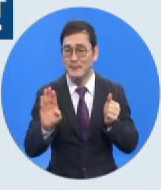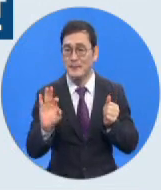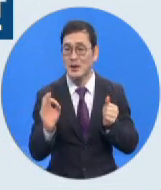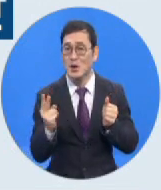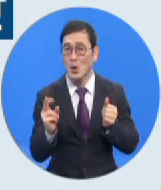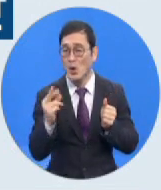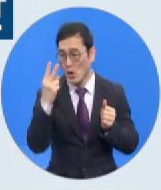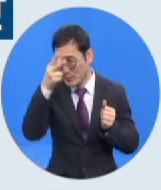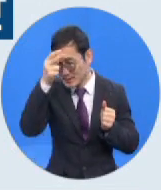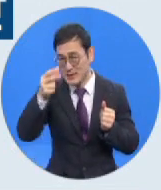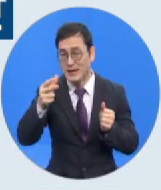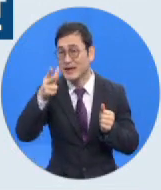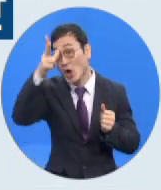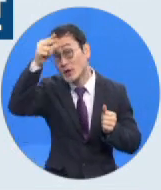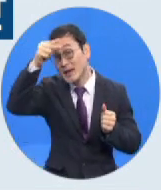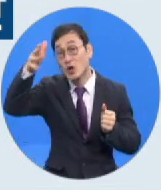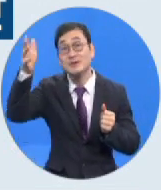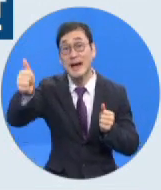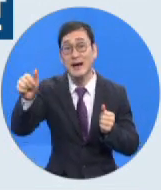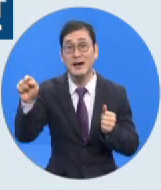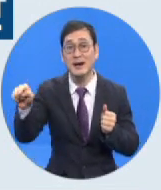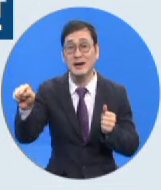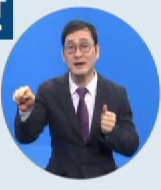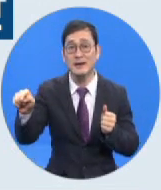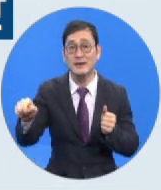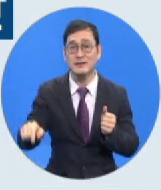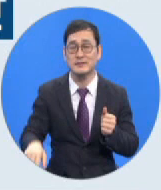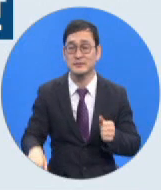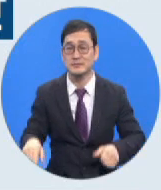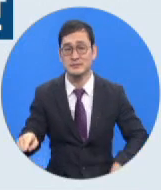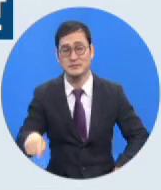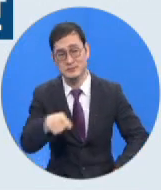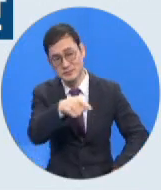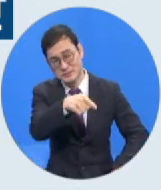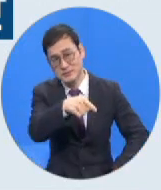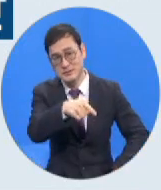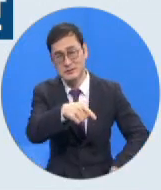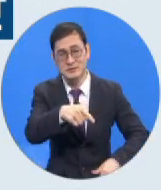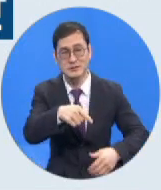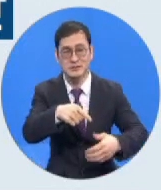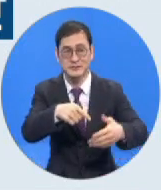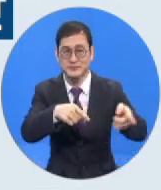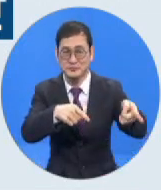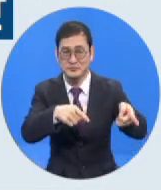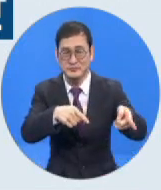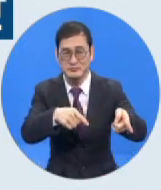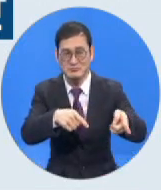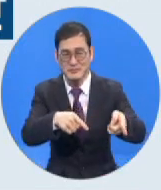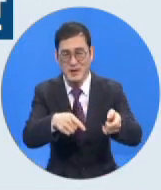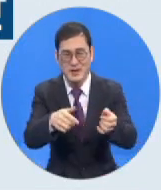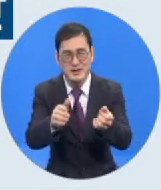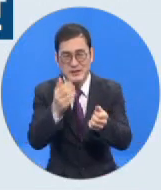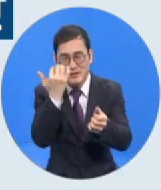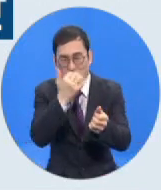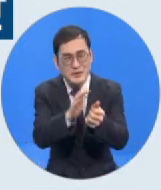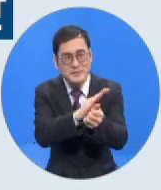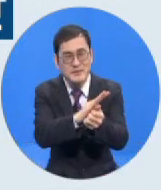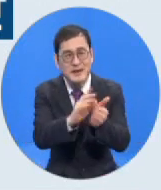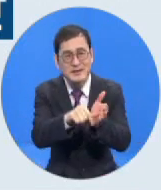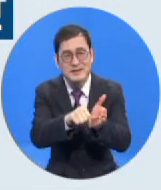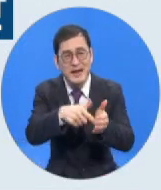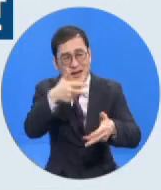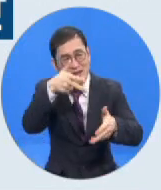경찰청장은 별장, 국회에서 이런 증언을 합니다. 별장 동영상을 육안으로 봐도 김학의 전 차관임을 알 수 있다. 이